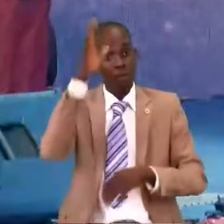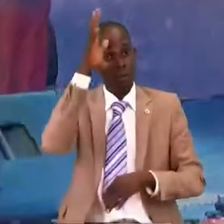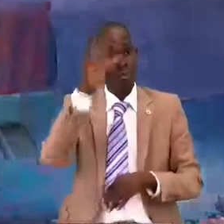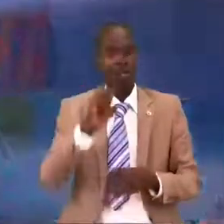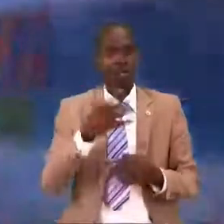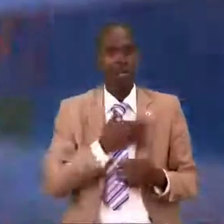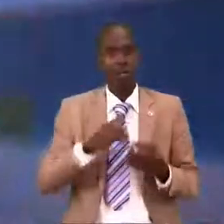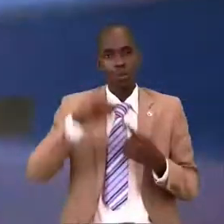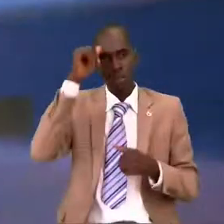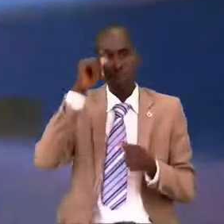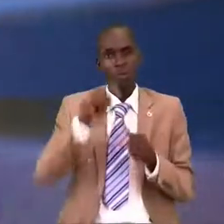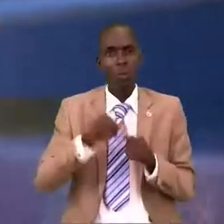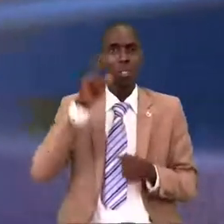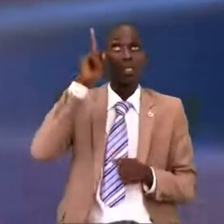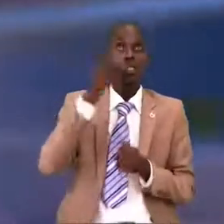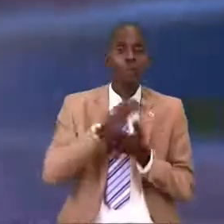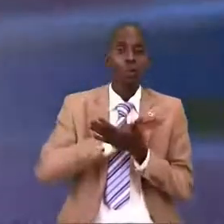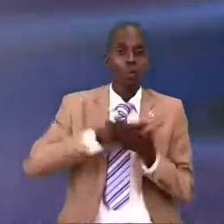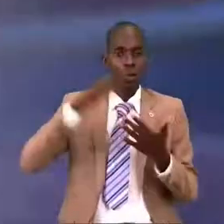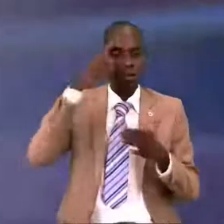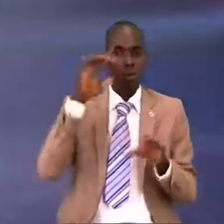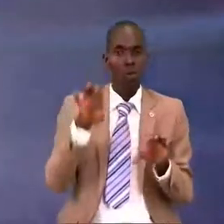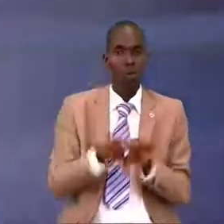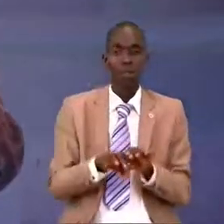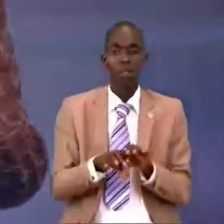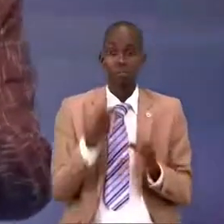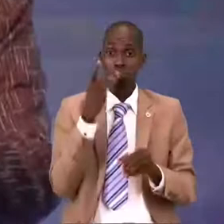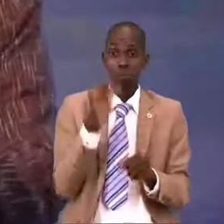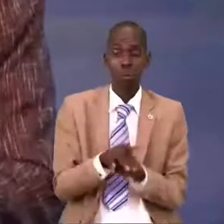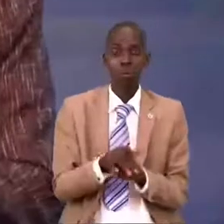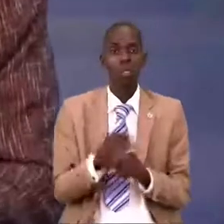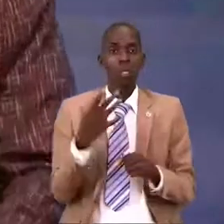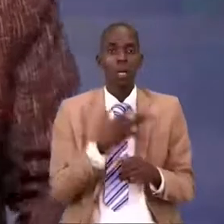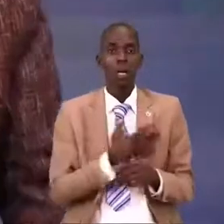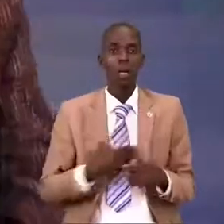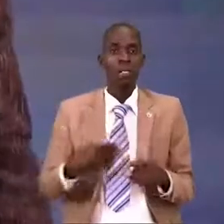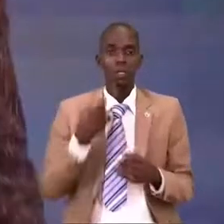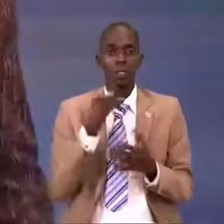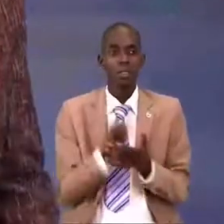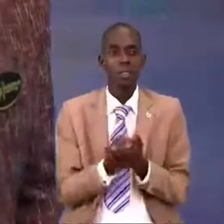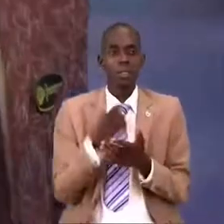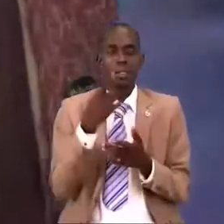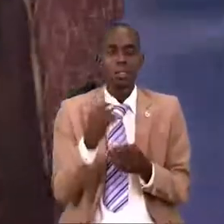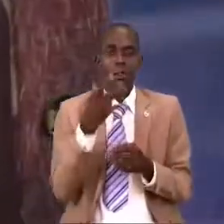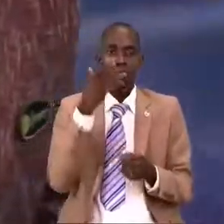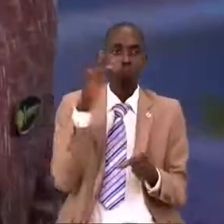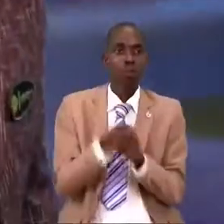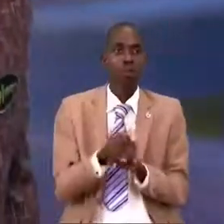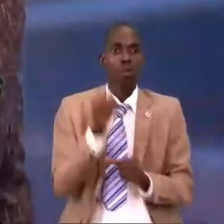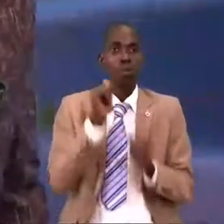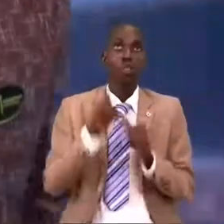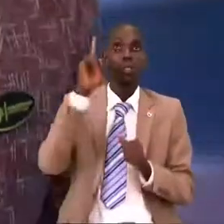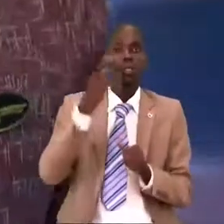selon le serment par lequel il avait juré à Abraham, notre père, 74, de